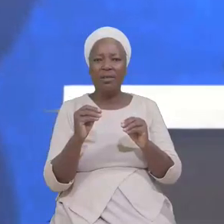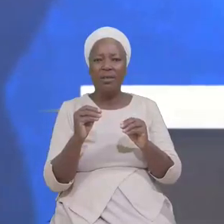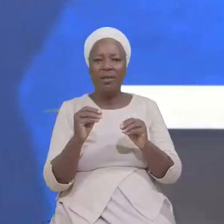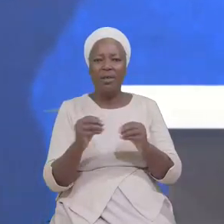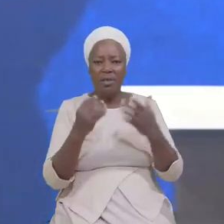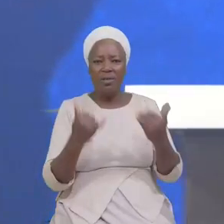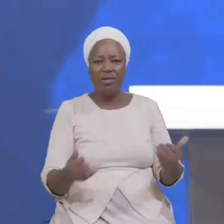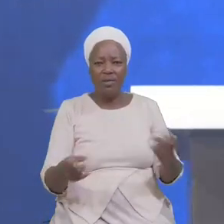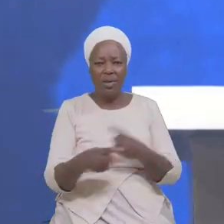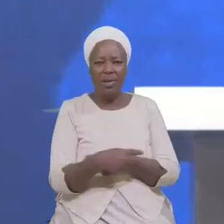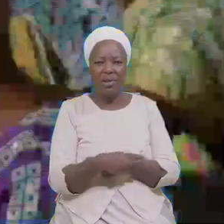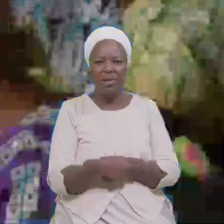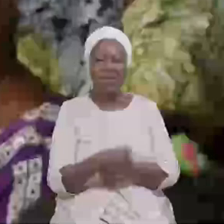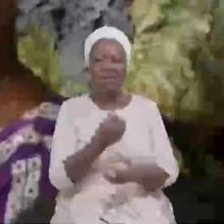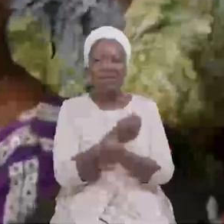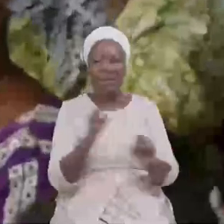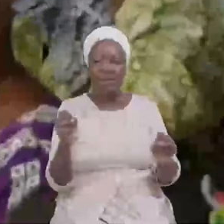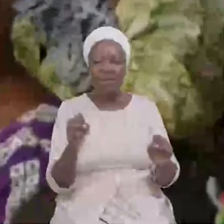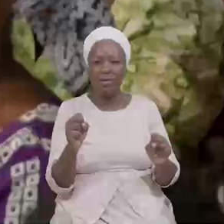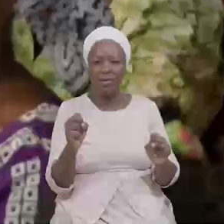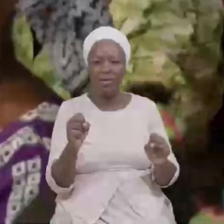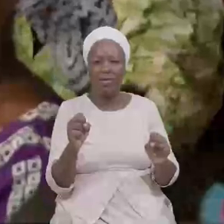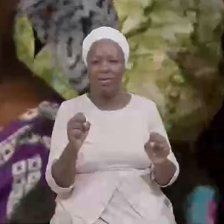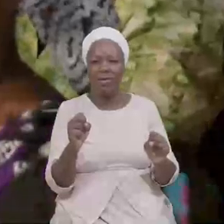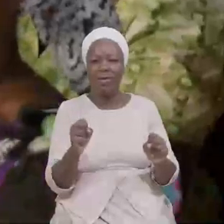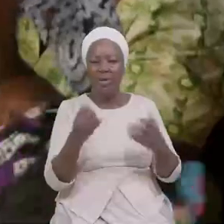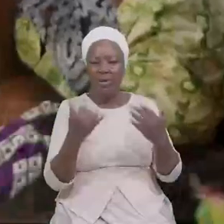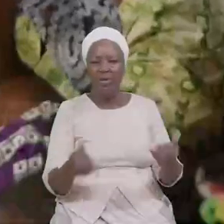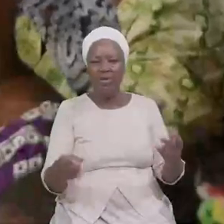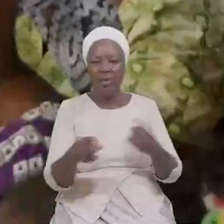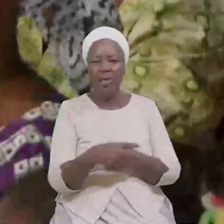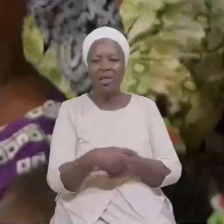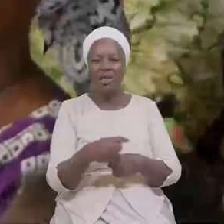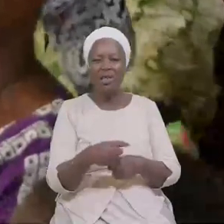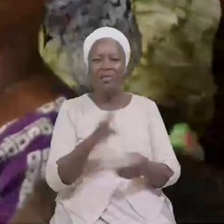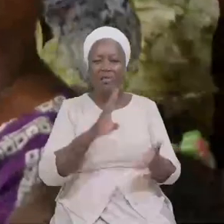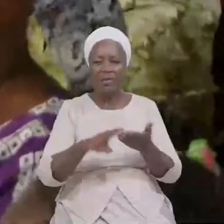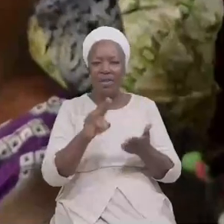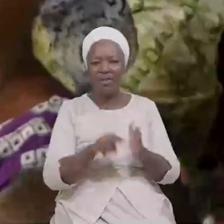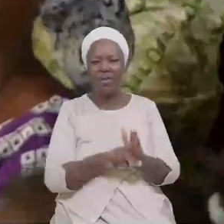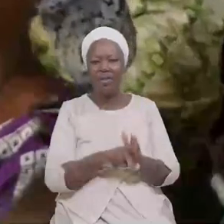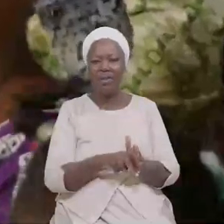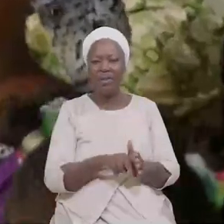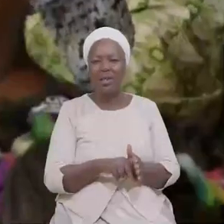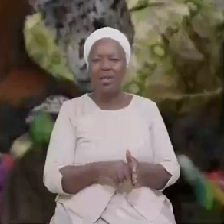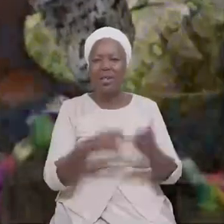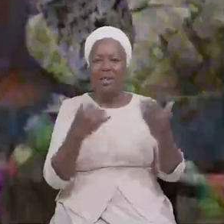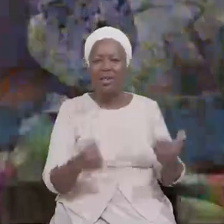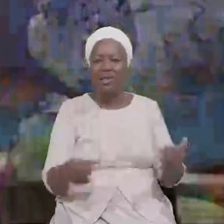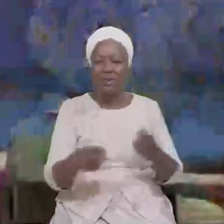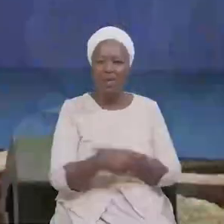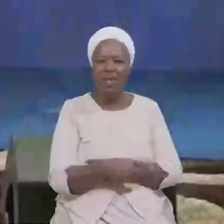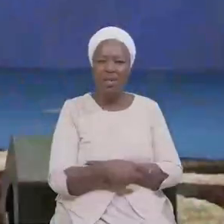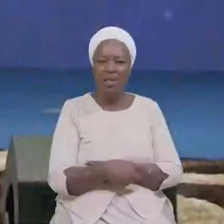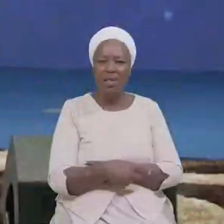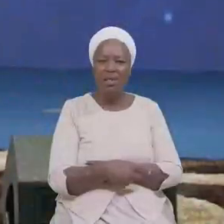Aujourd'hui, le salut. Aujourd'hui, le pardon. Aujourd'hui, la